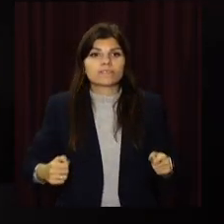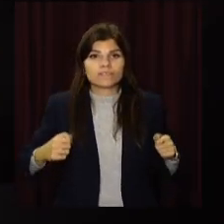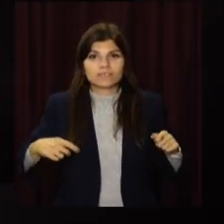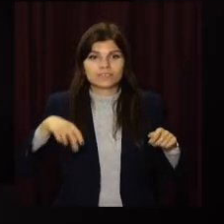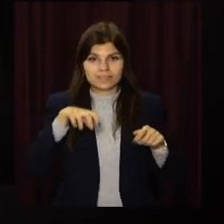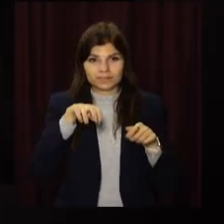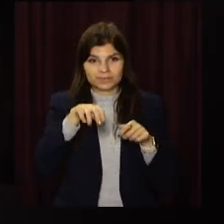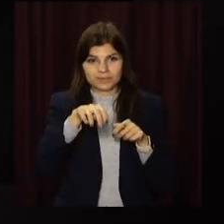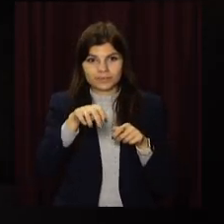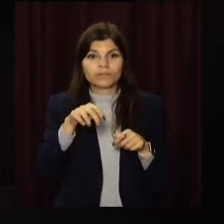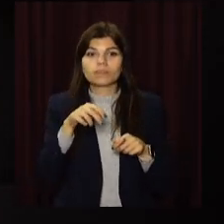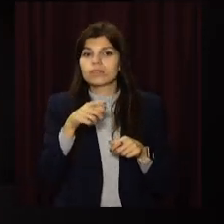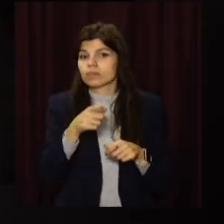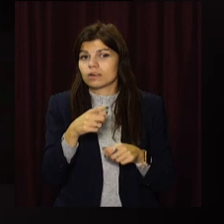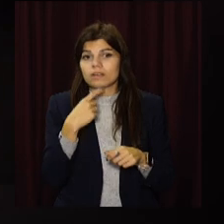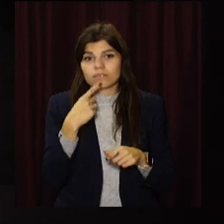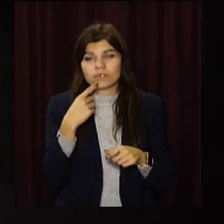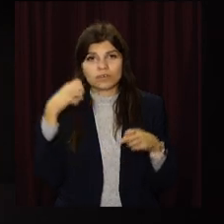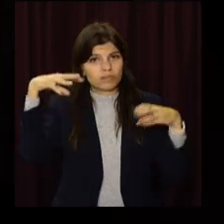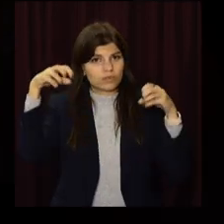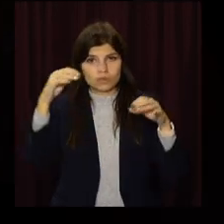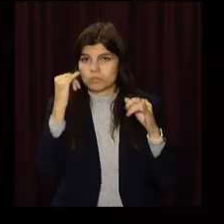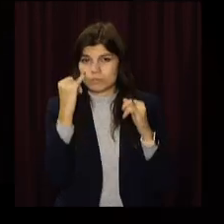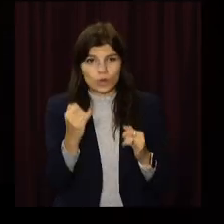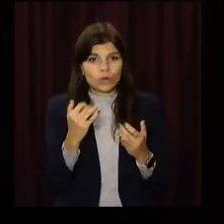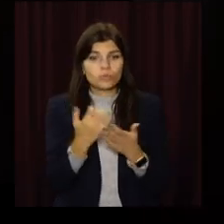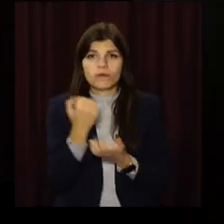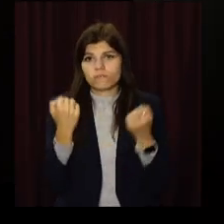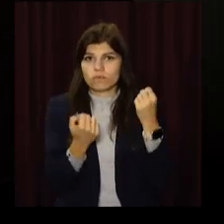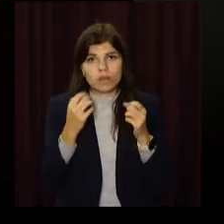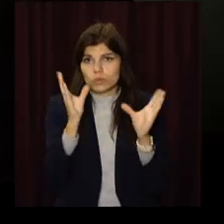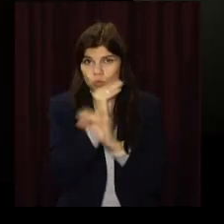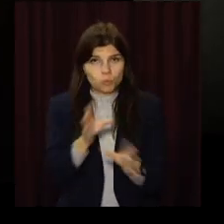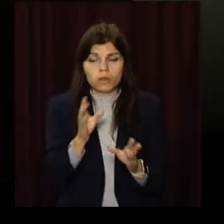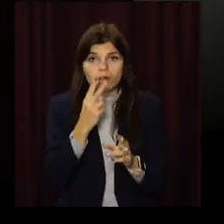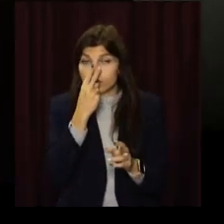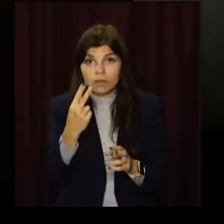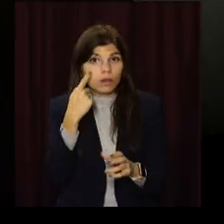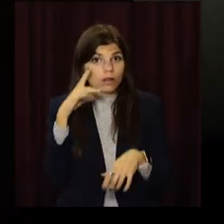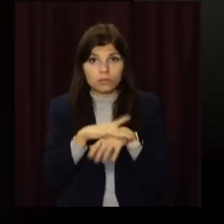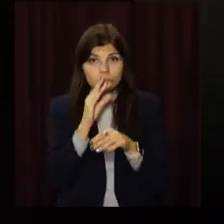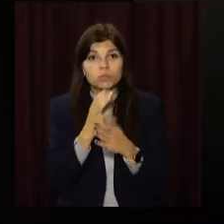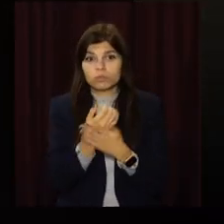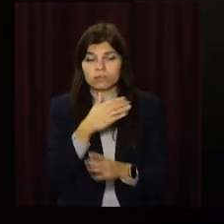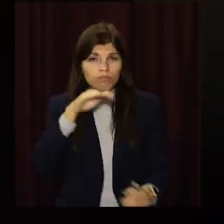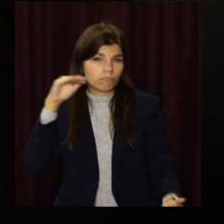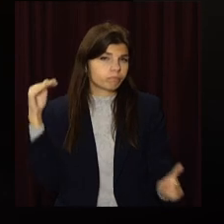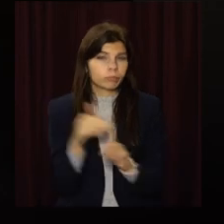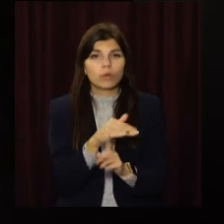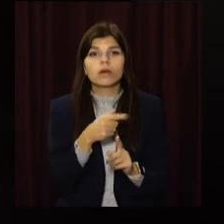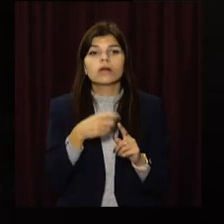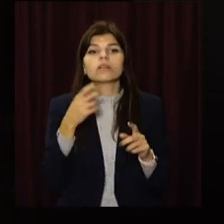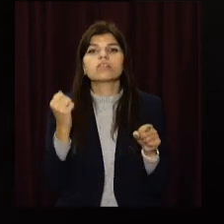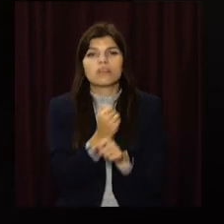у невстановленому місці. Дорога погано освітлювалась, тож водій не зміг швидко зреагувати. Зіткнення не уникнув. Від